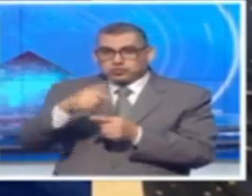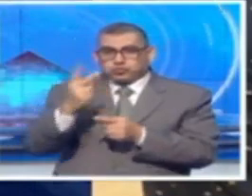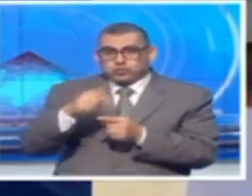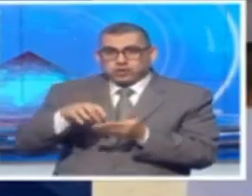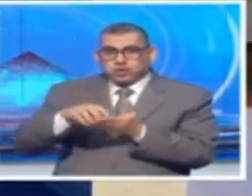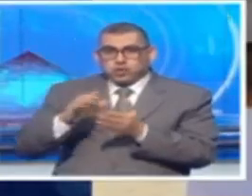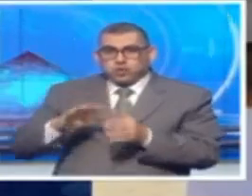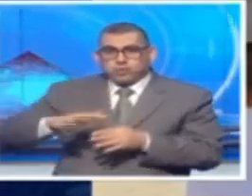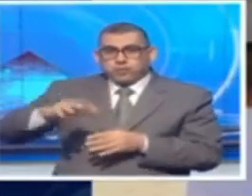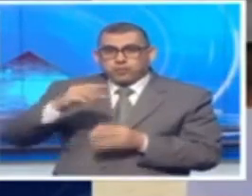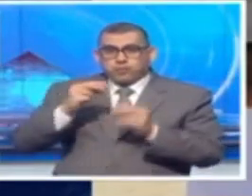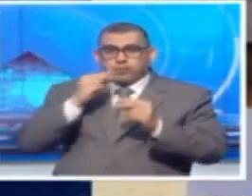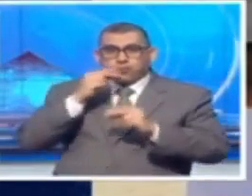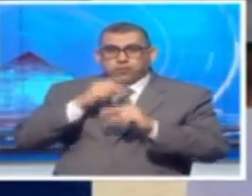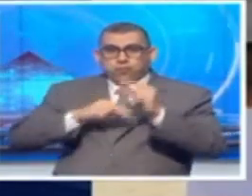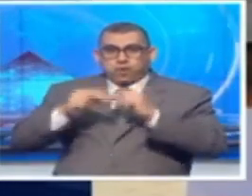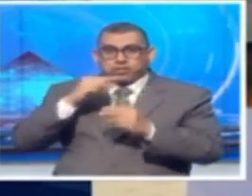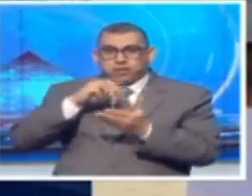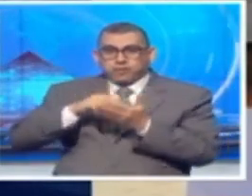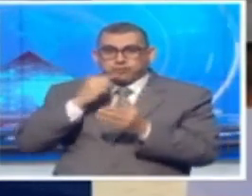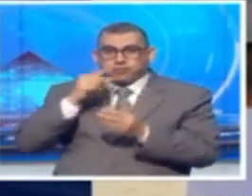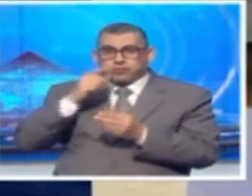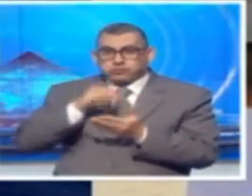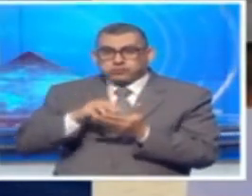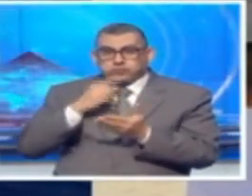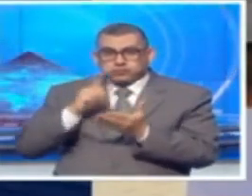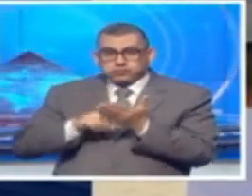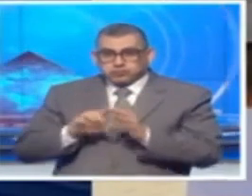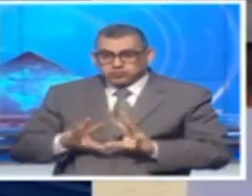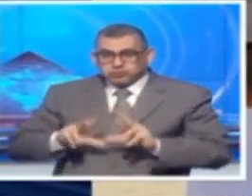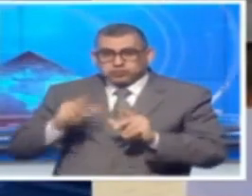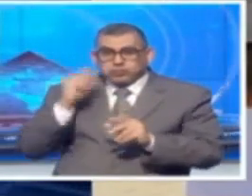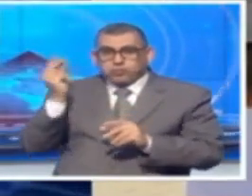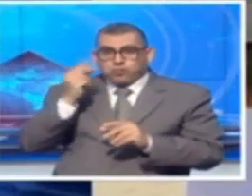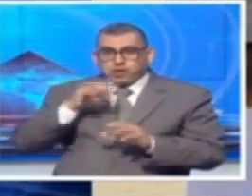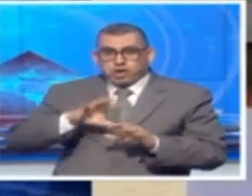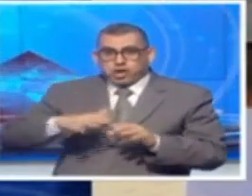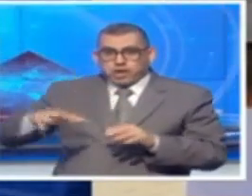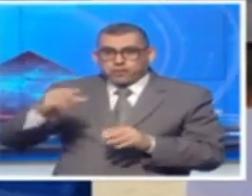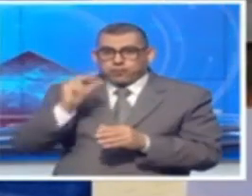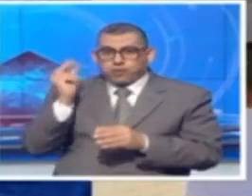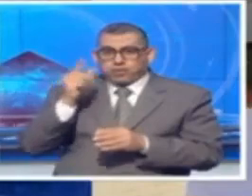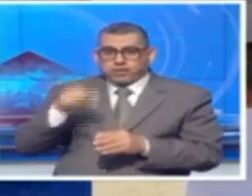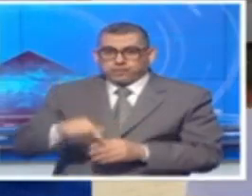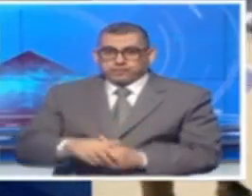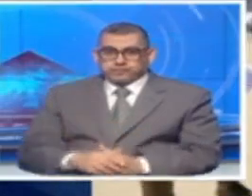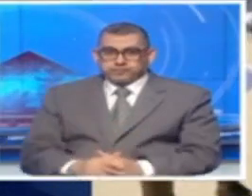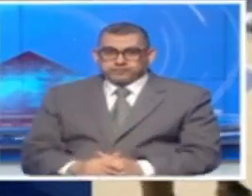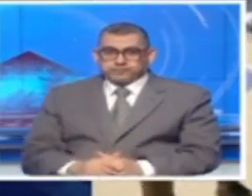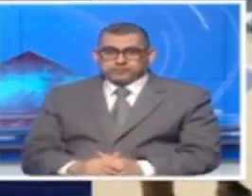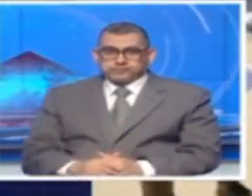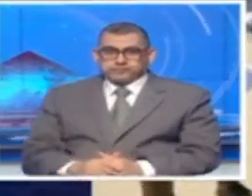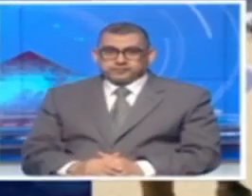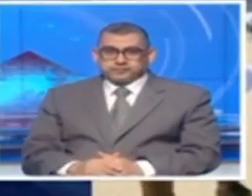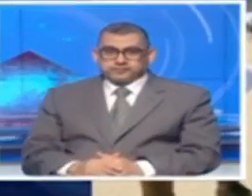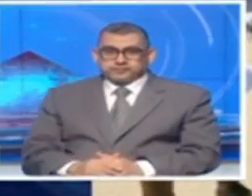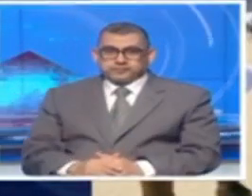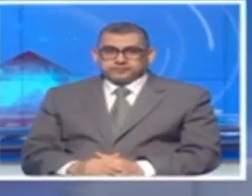رزق بكورنيش المقطم ضمن أعمال تطوير منطقة كورنيش المقطم.